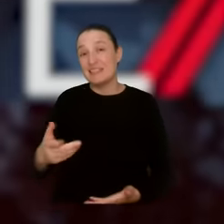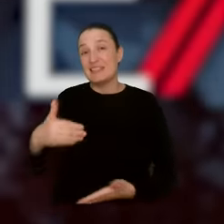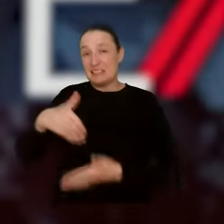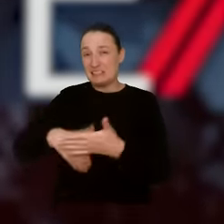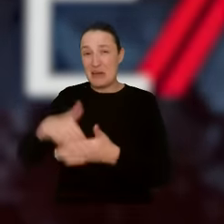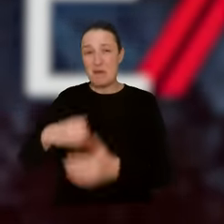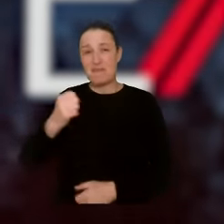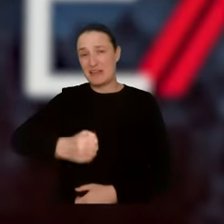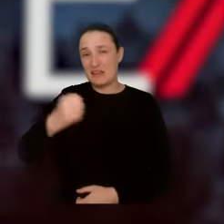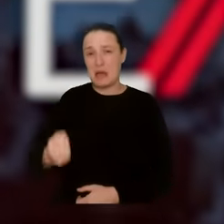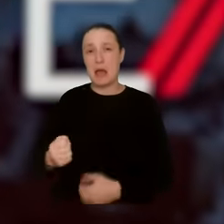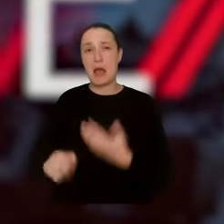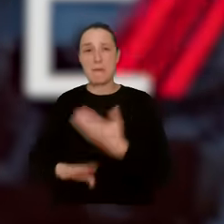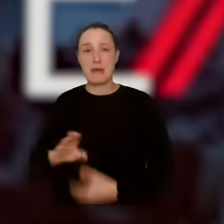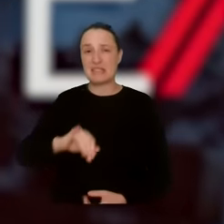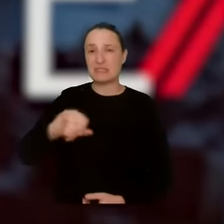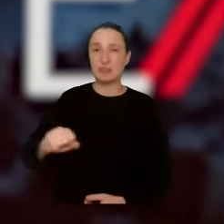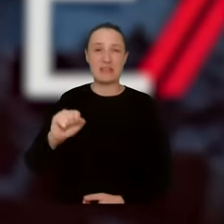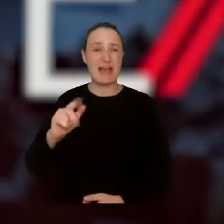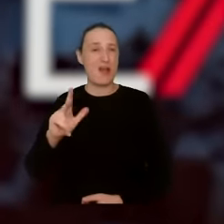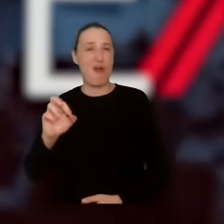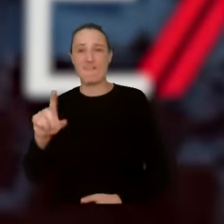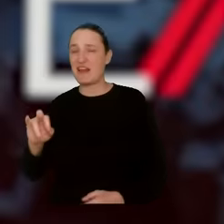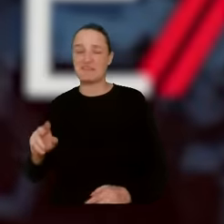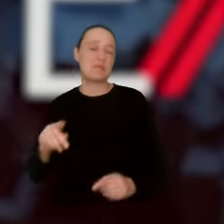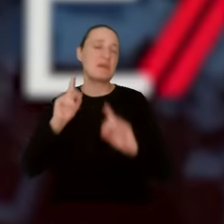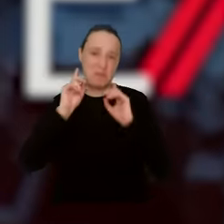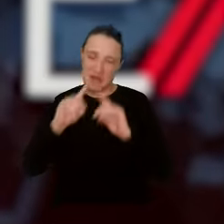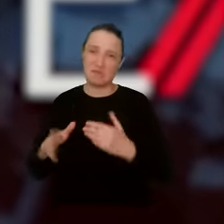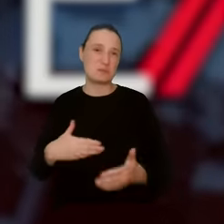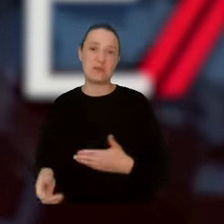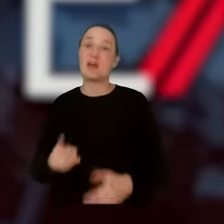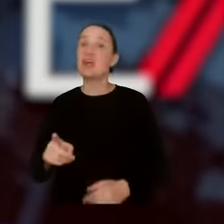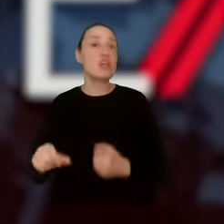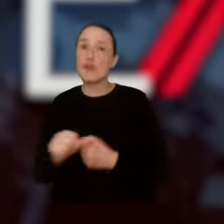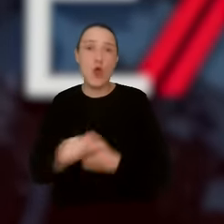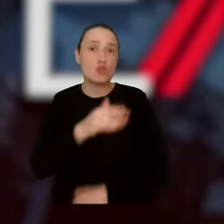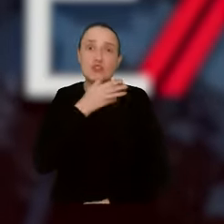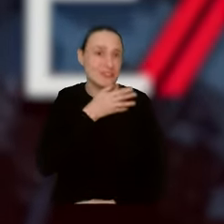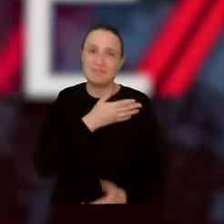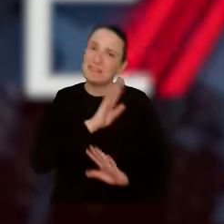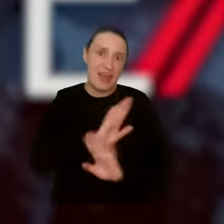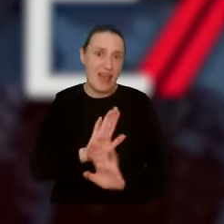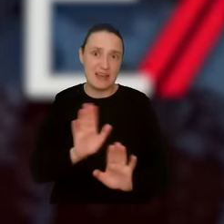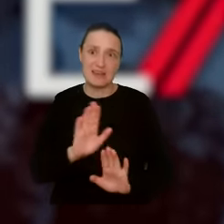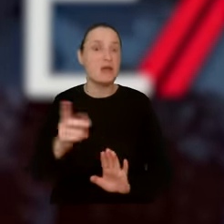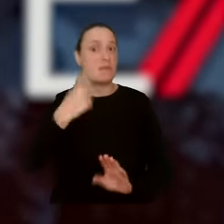ambasadora Jakowa Liwne prawdziwa baletnica. I od razu zaznaczamy, że narodowość nie ma tu absolutnie żadnego znaczenia. Proszę nas w antysemityzm nie ubierać.